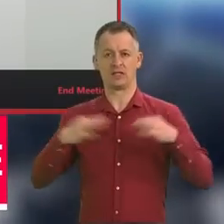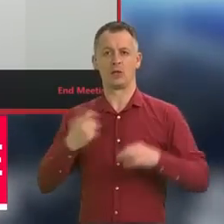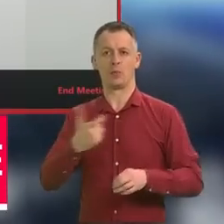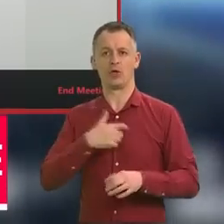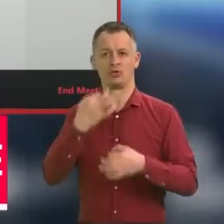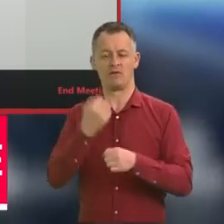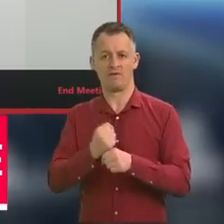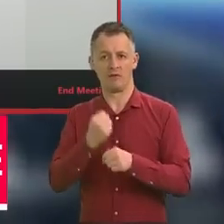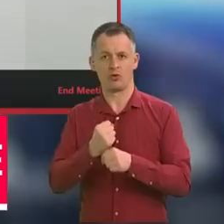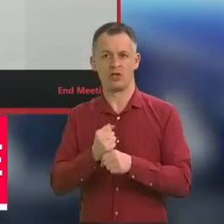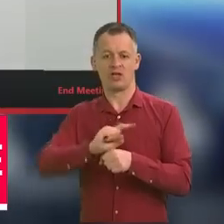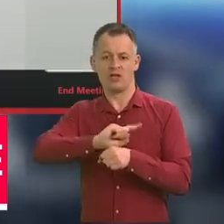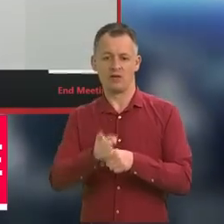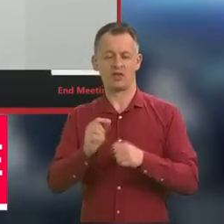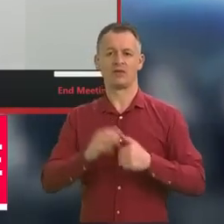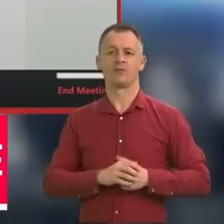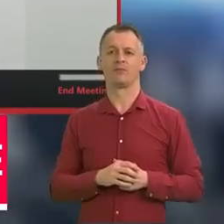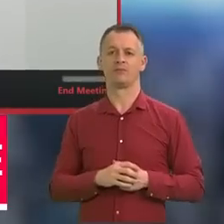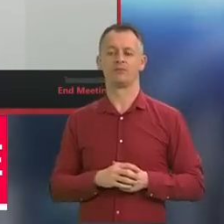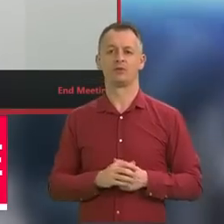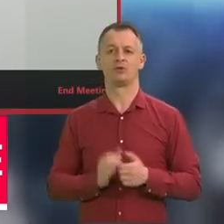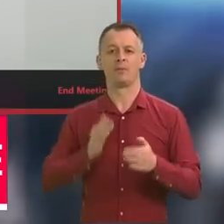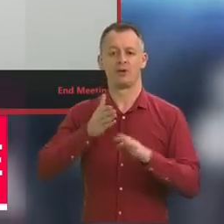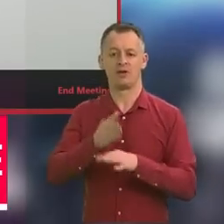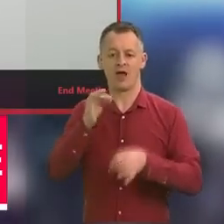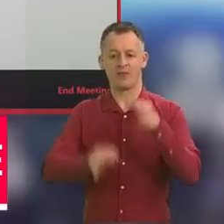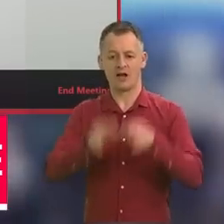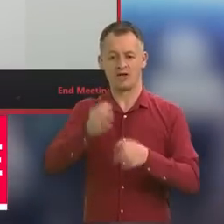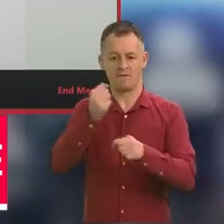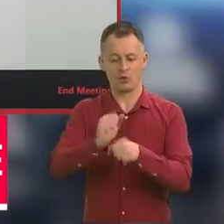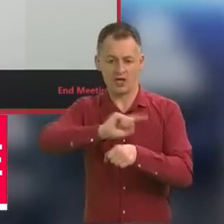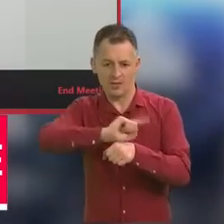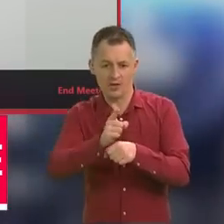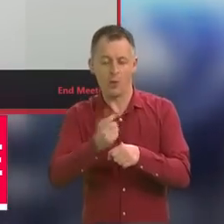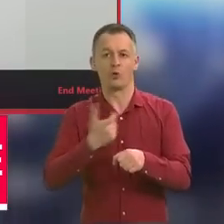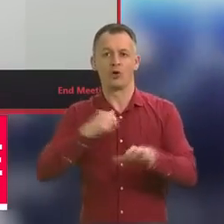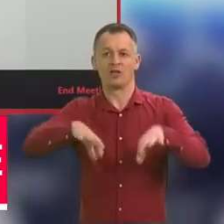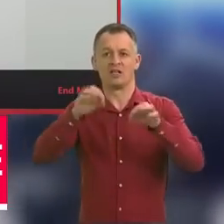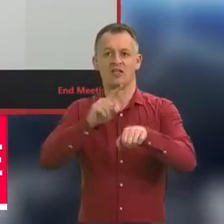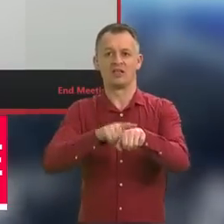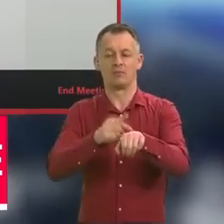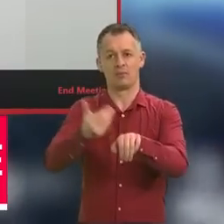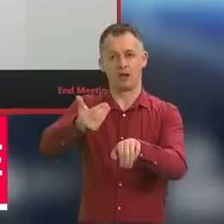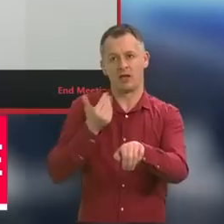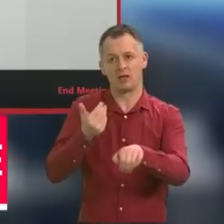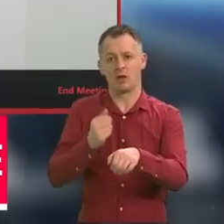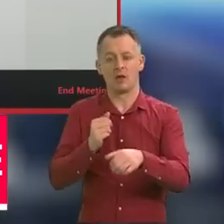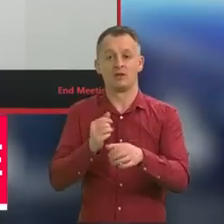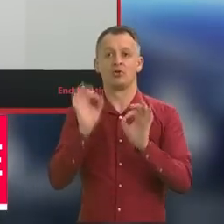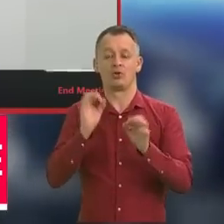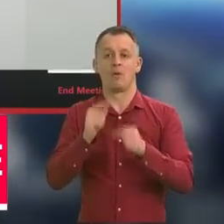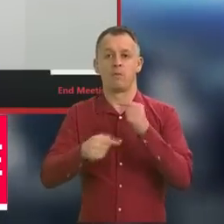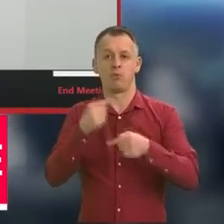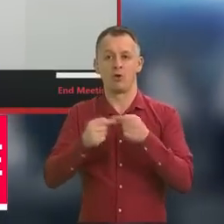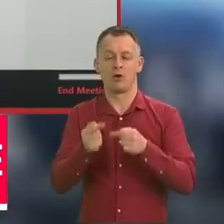făcute imediat. Și prin analizele făcute imediat puteau fi depistate din timp anumite boli care nu creau